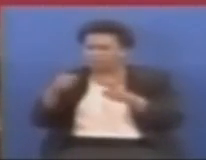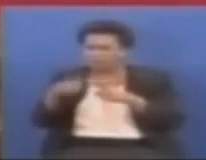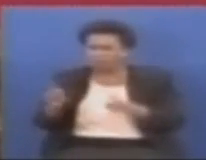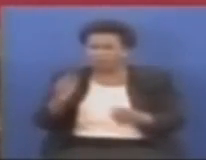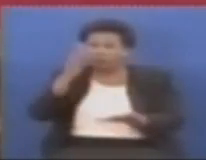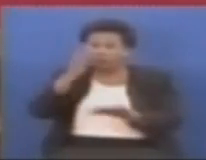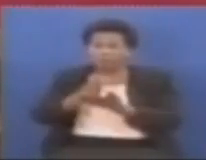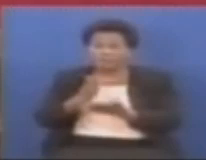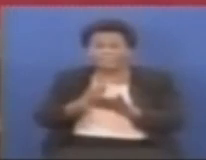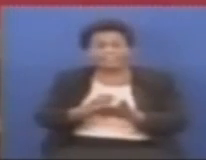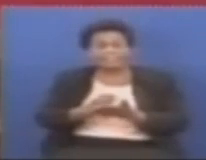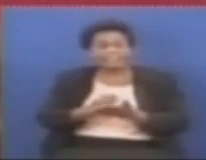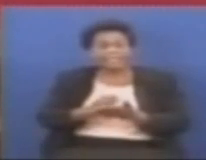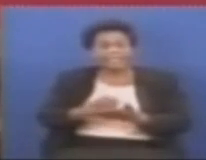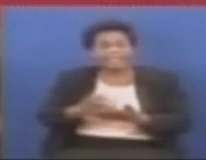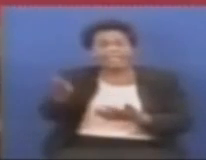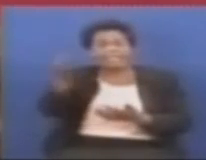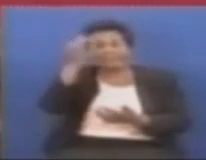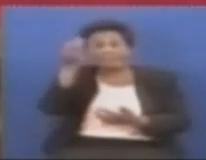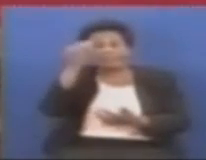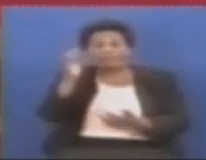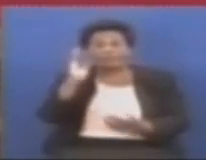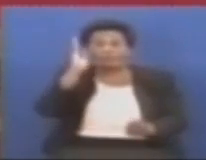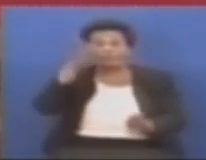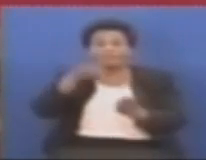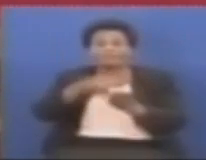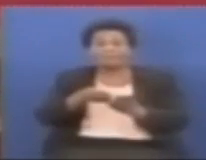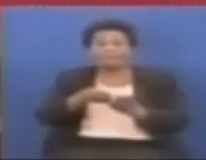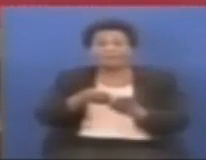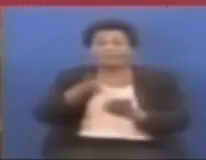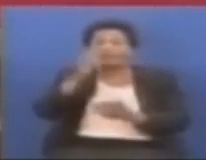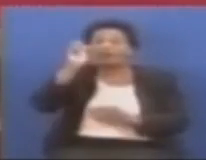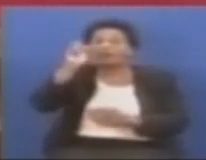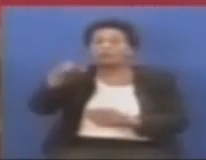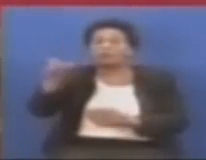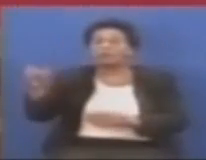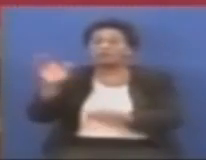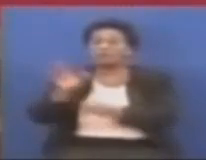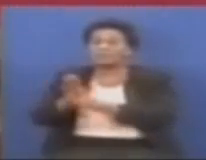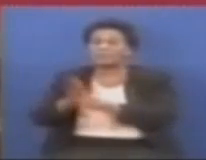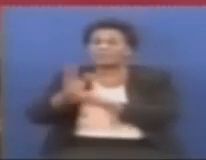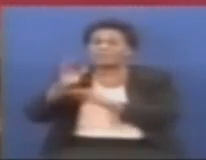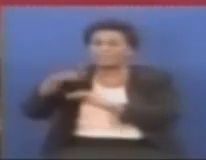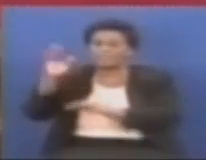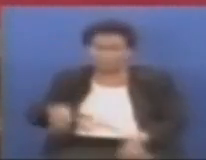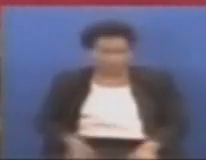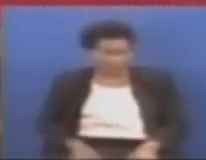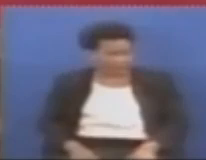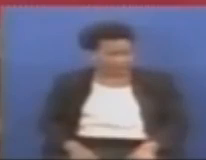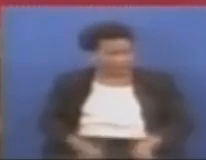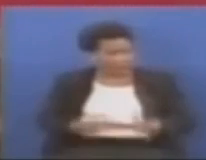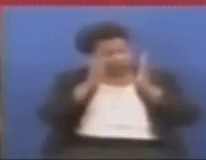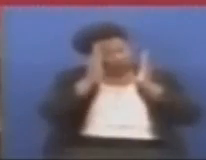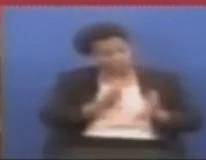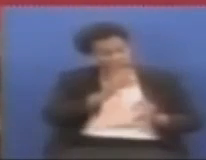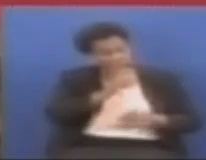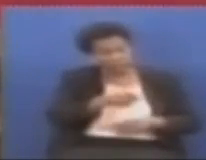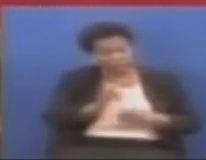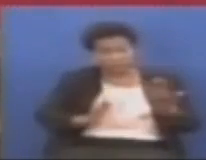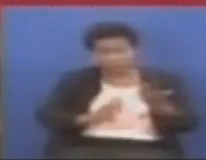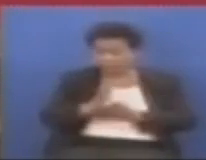ya katiba inatoa marufuku kwa sheria yoyote kuweka shauri lolote lile